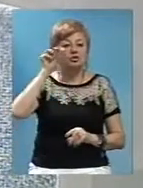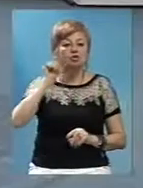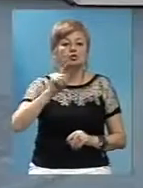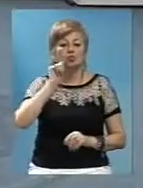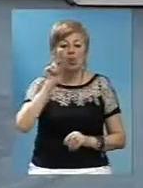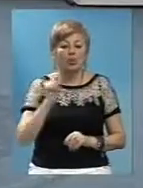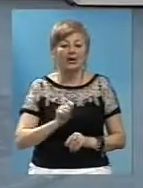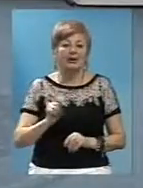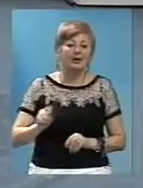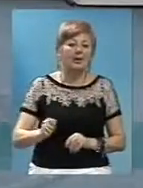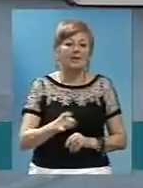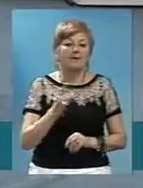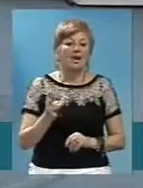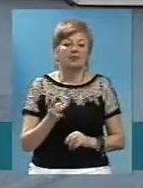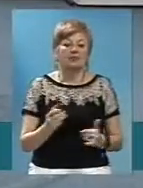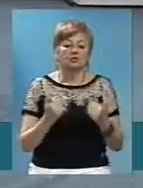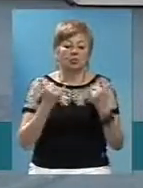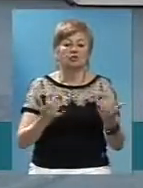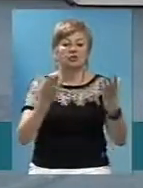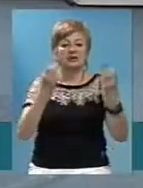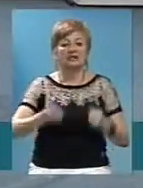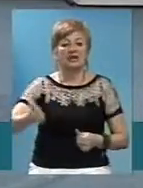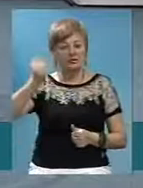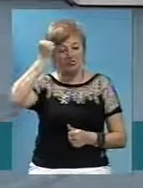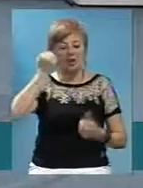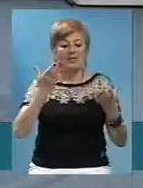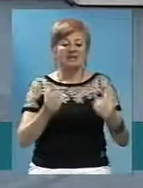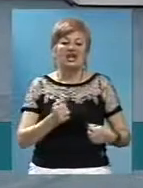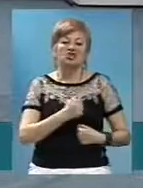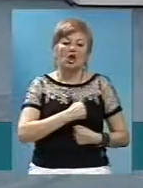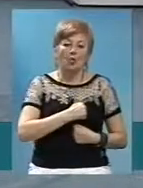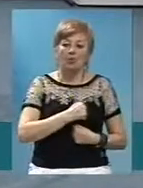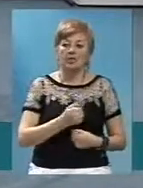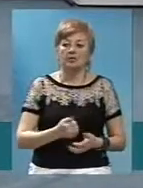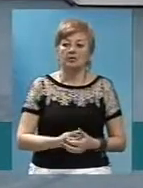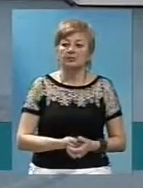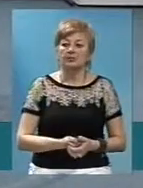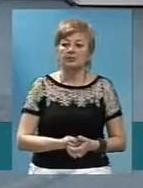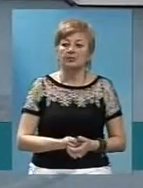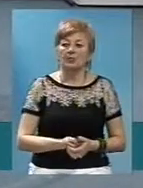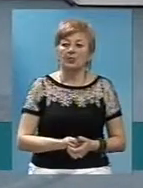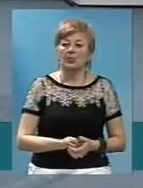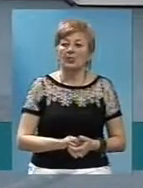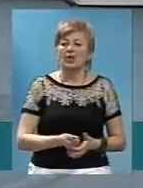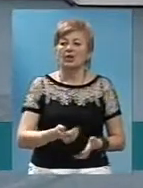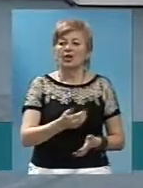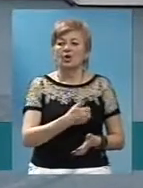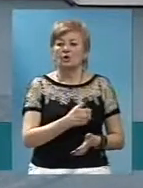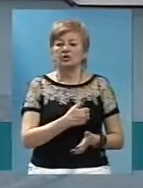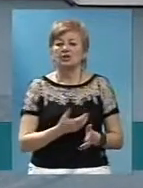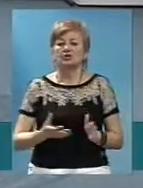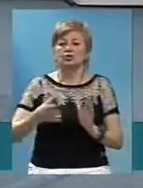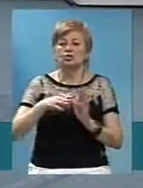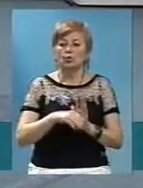ось вперше шанує як День пам'яті, як День жалоби? Насамперед, я хотів би доєднатися